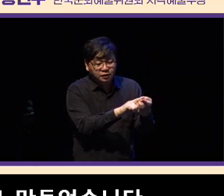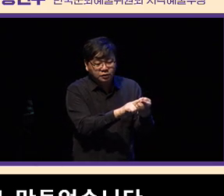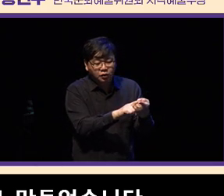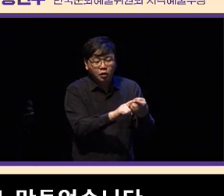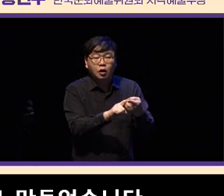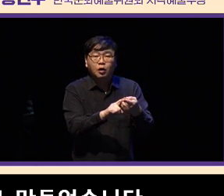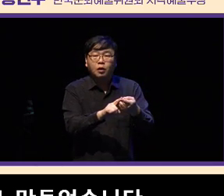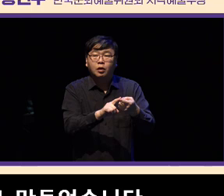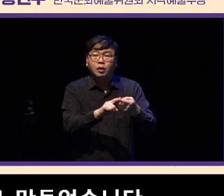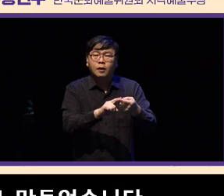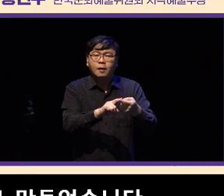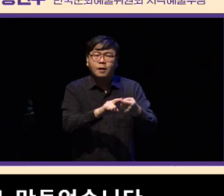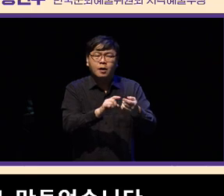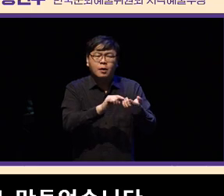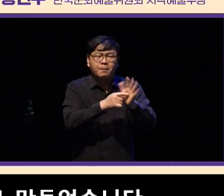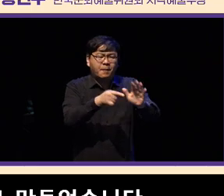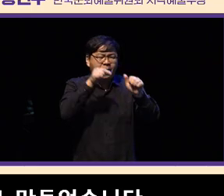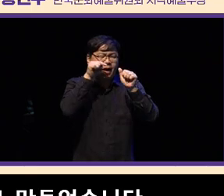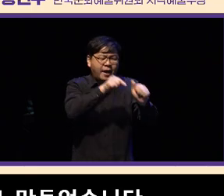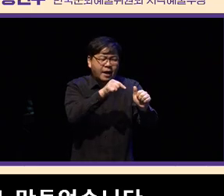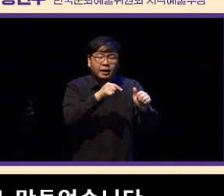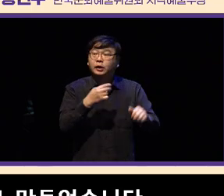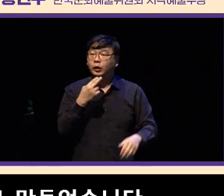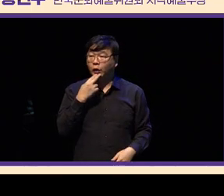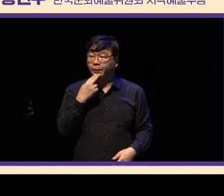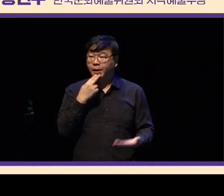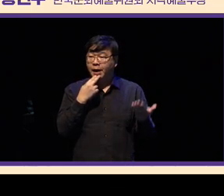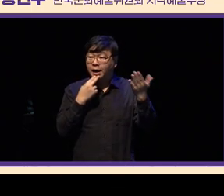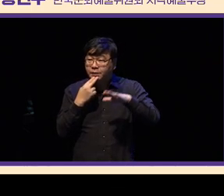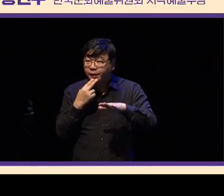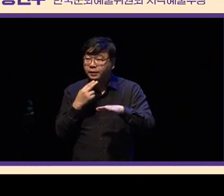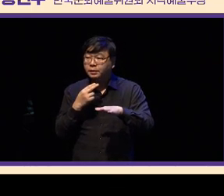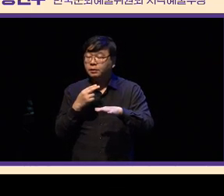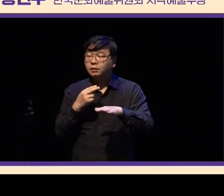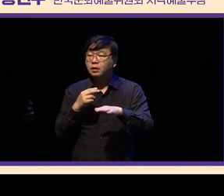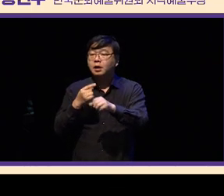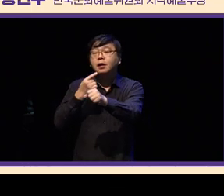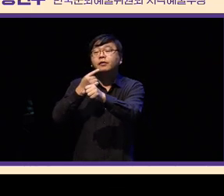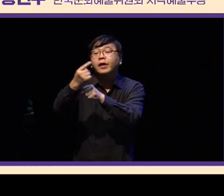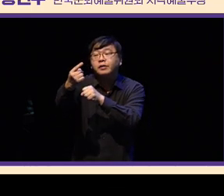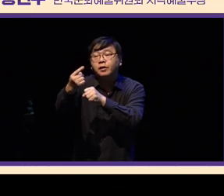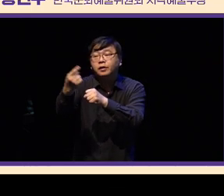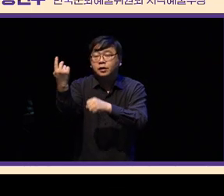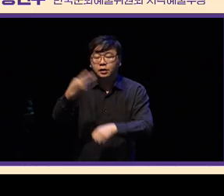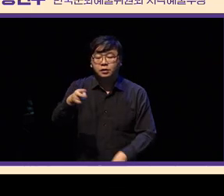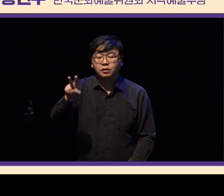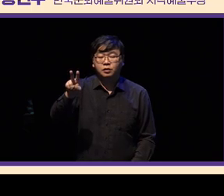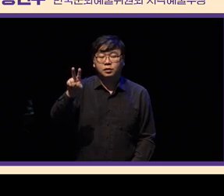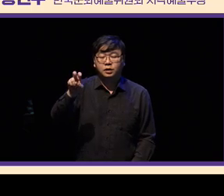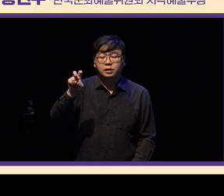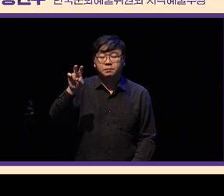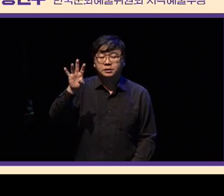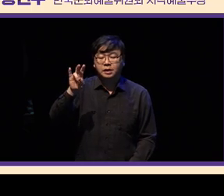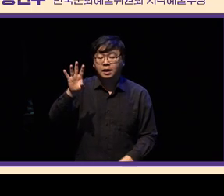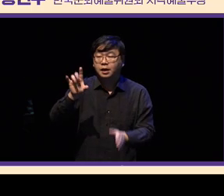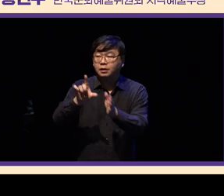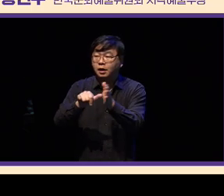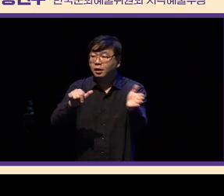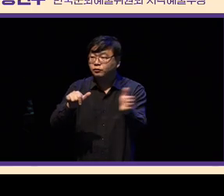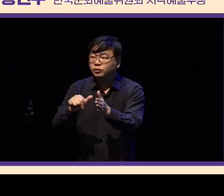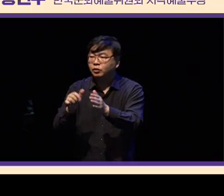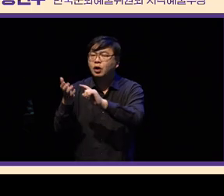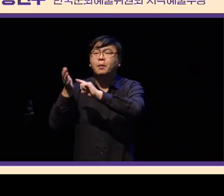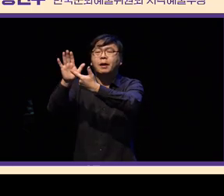공유하고 발표하는 것을 의무화하지는 않았는데 내년도부터는 아마 이것을 좀 함께 공유할 수 있도록 준비하고 있습니다.